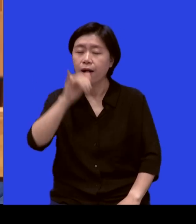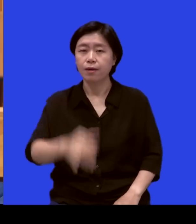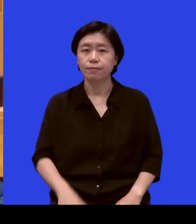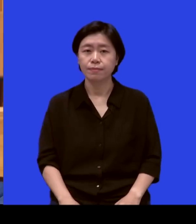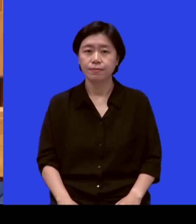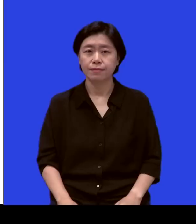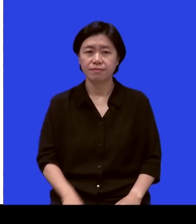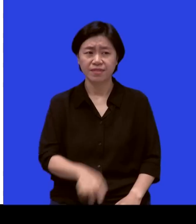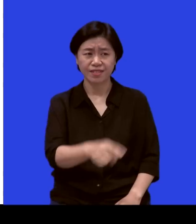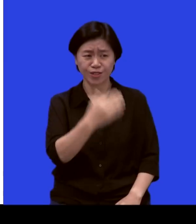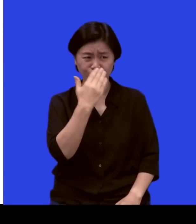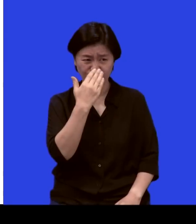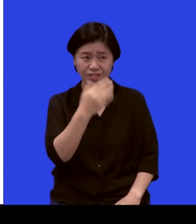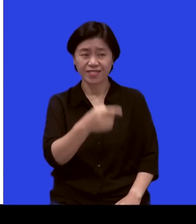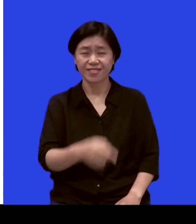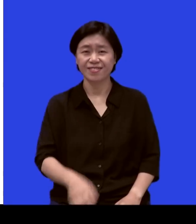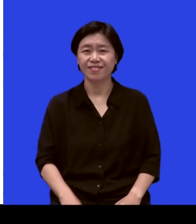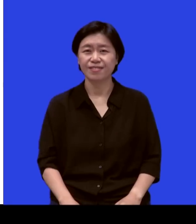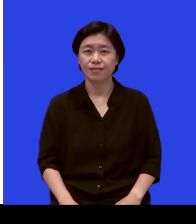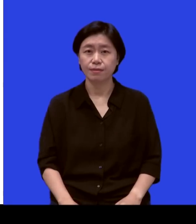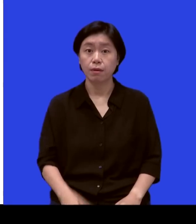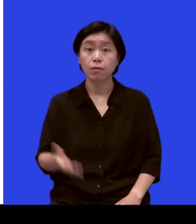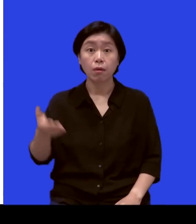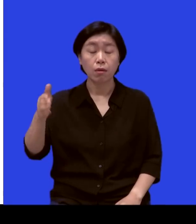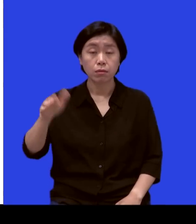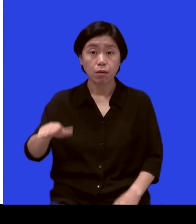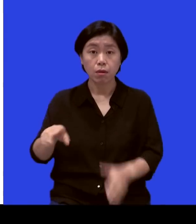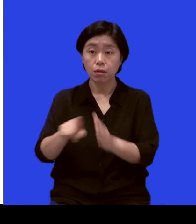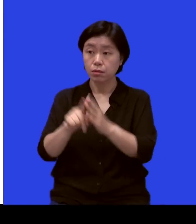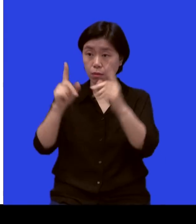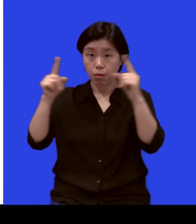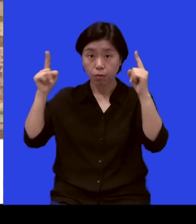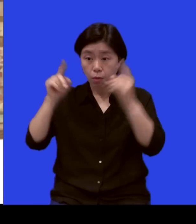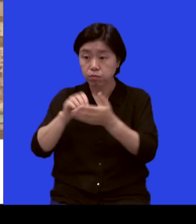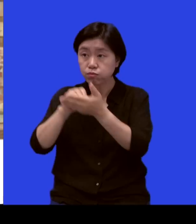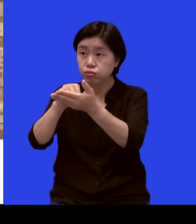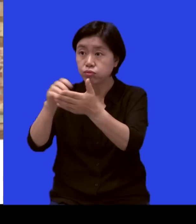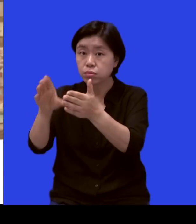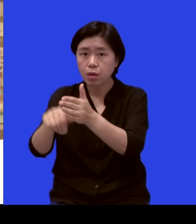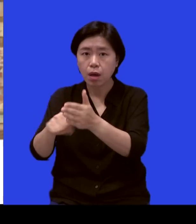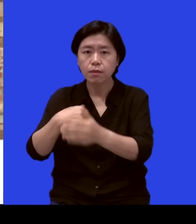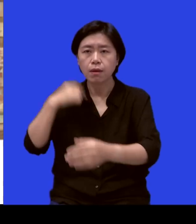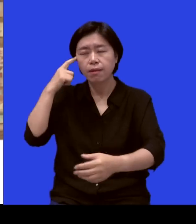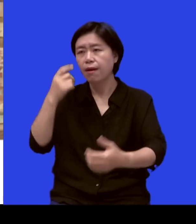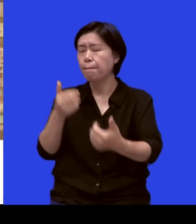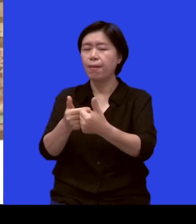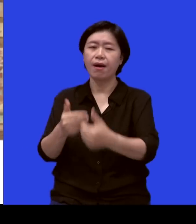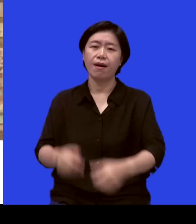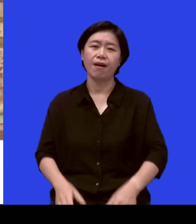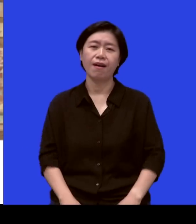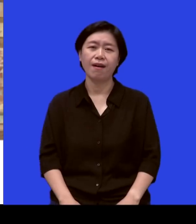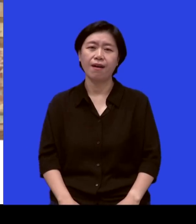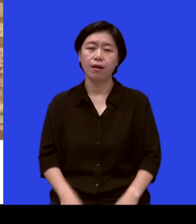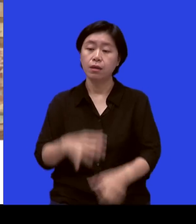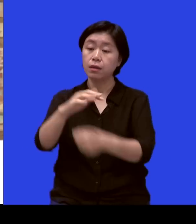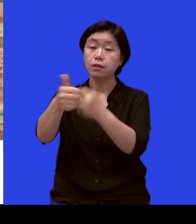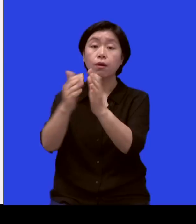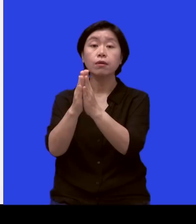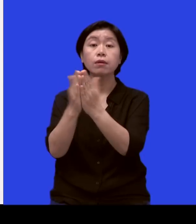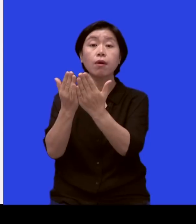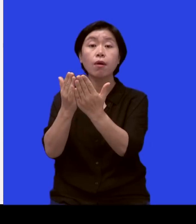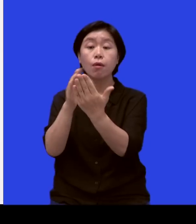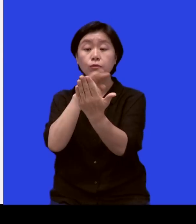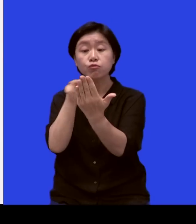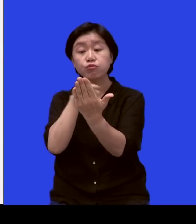그래 가지고 신학교를 딱 갔는데 그게 아니더라고. 답이 없던가요? 예, 성경을 배우는데도 그